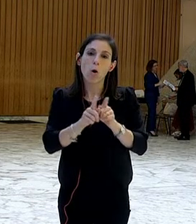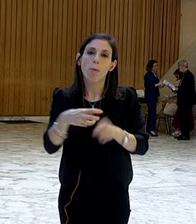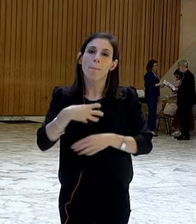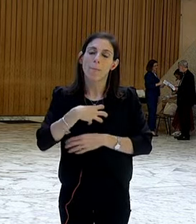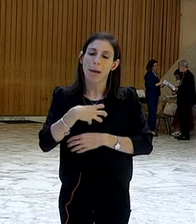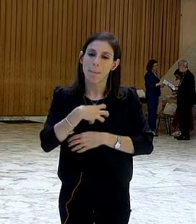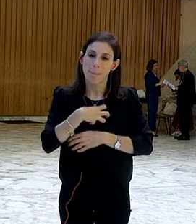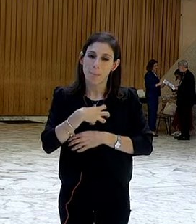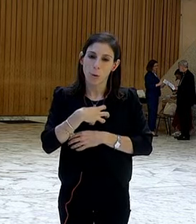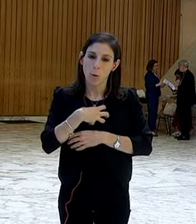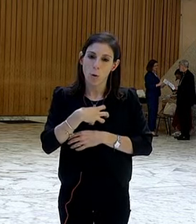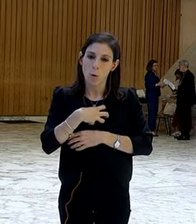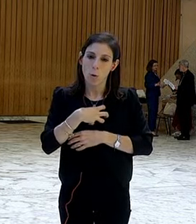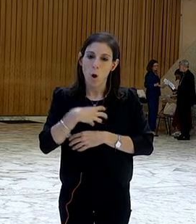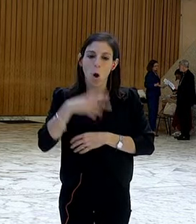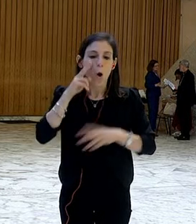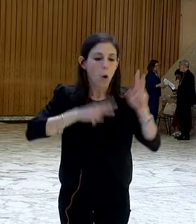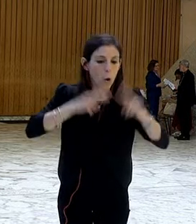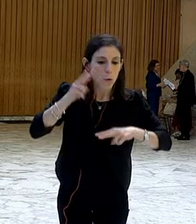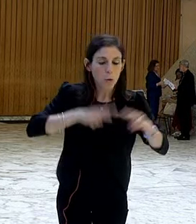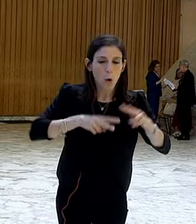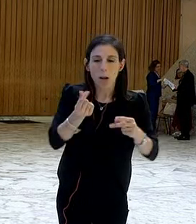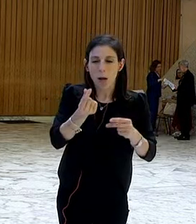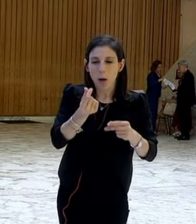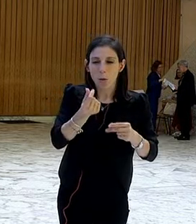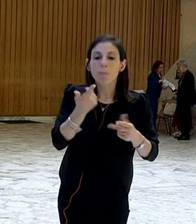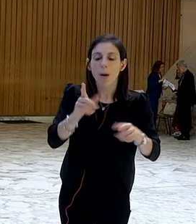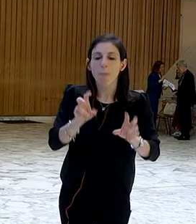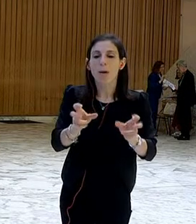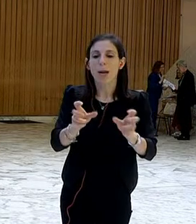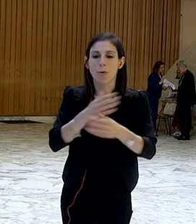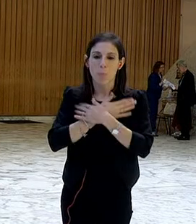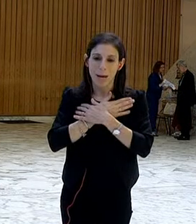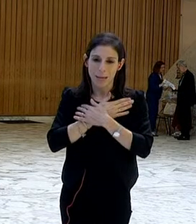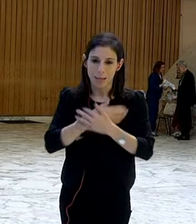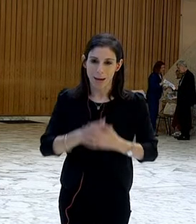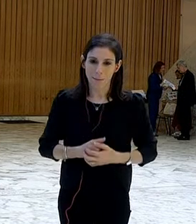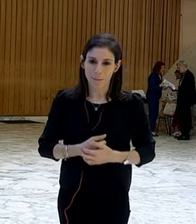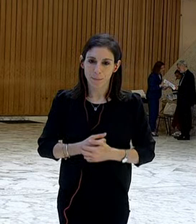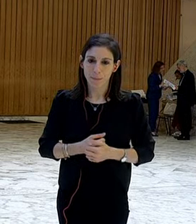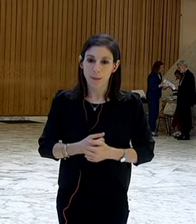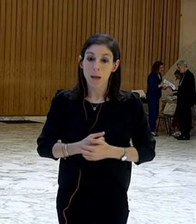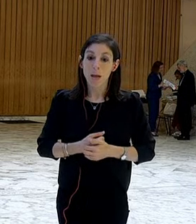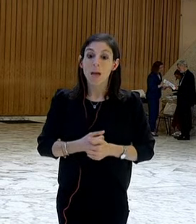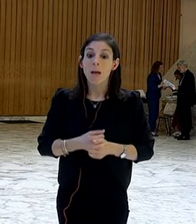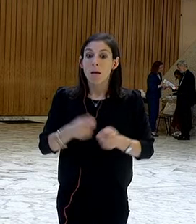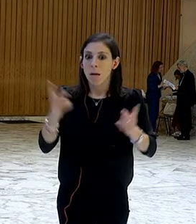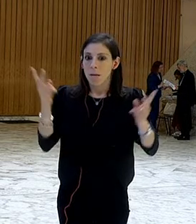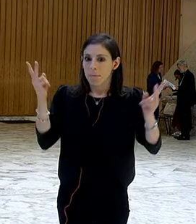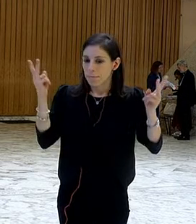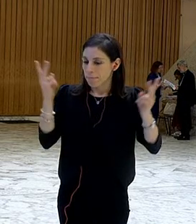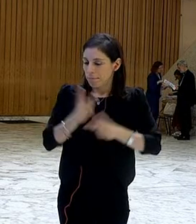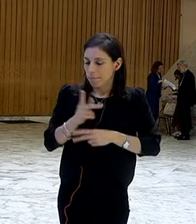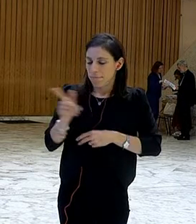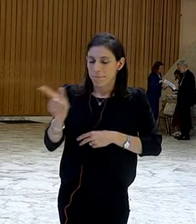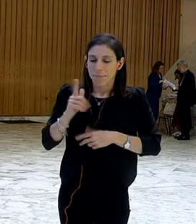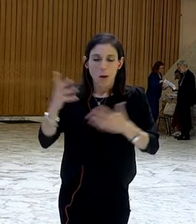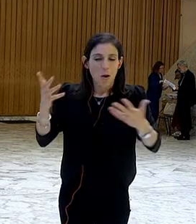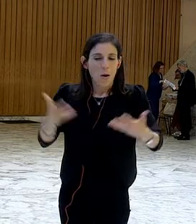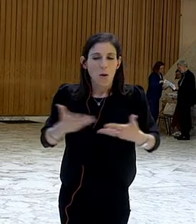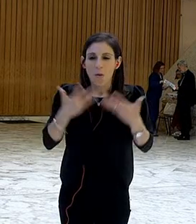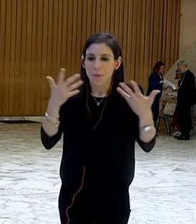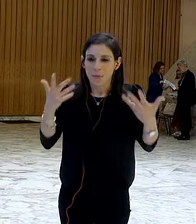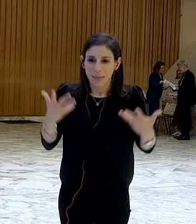comme commissaire au compte de cette radio. Nous étions tous très contents de ce service